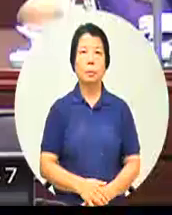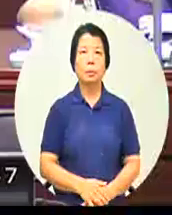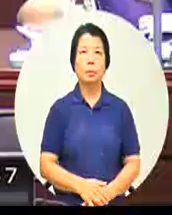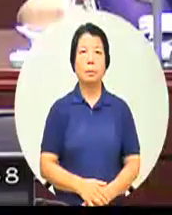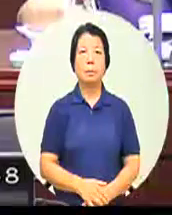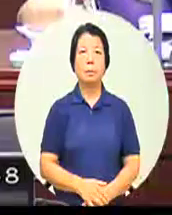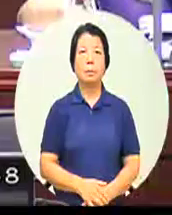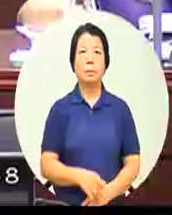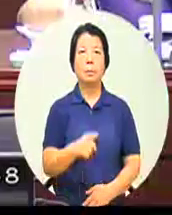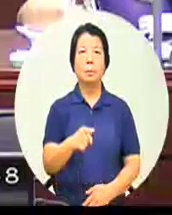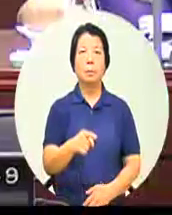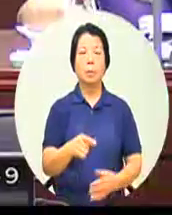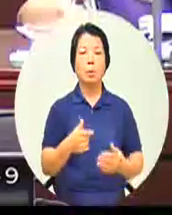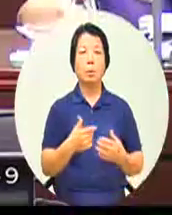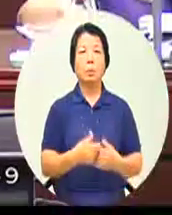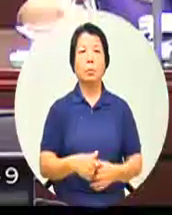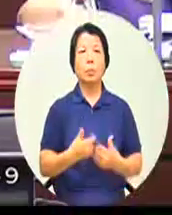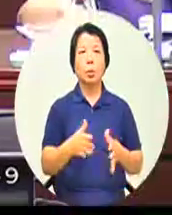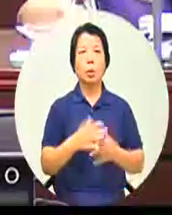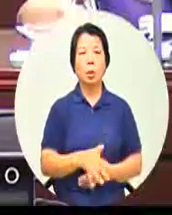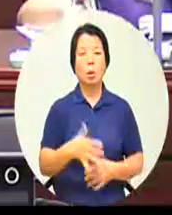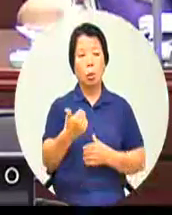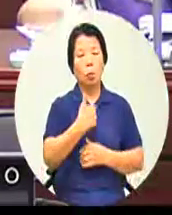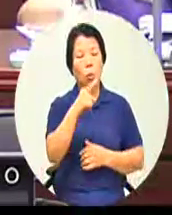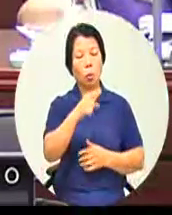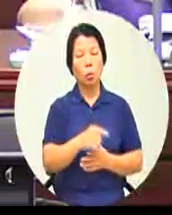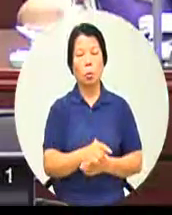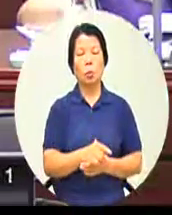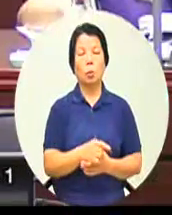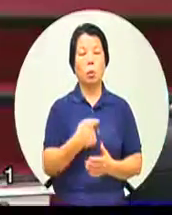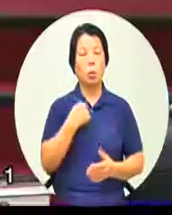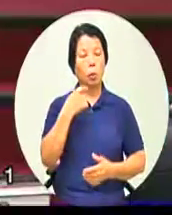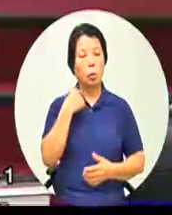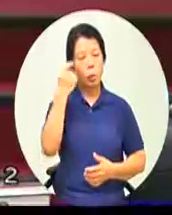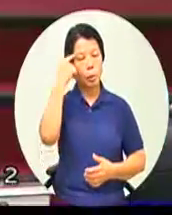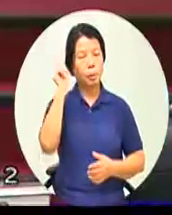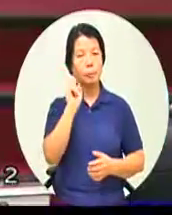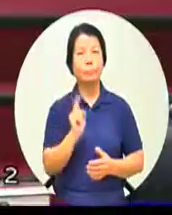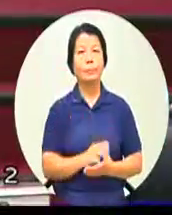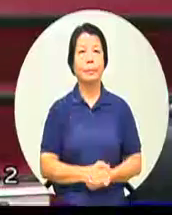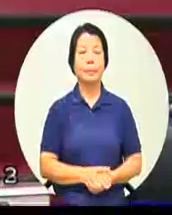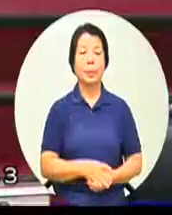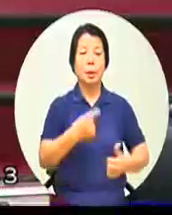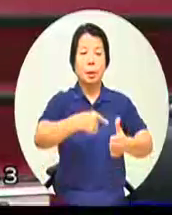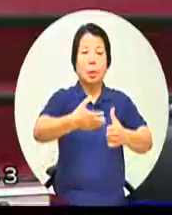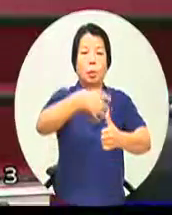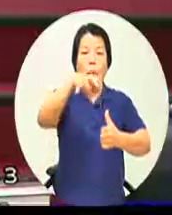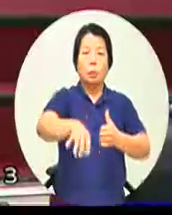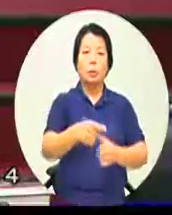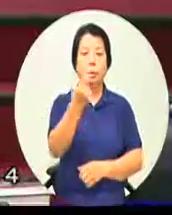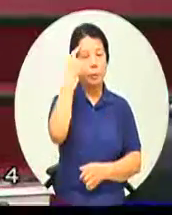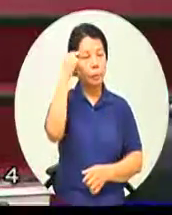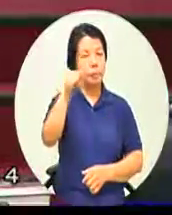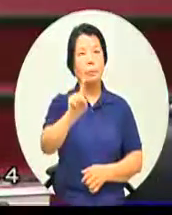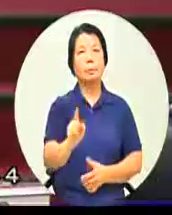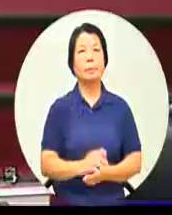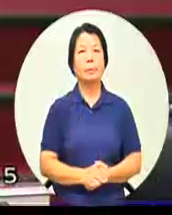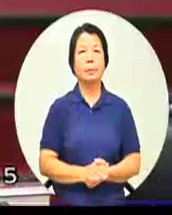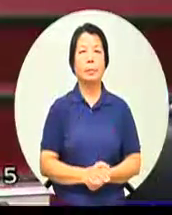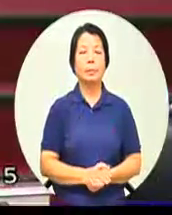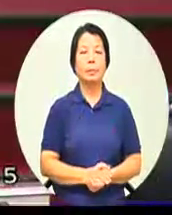问。你卖萌，你把怎样？我的看法啦。 支那，你看，依教育局的，你的立场来讲，讲支